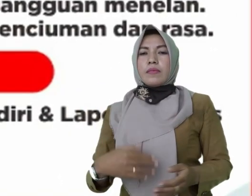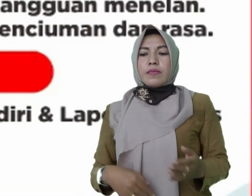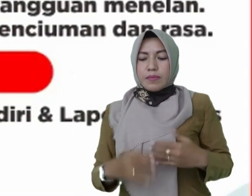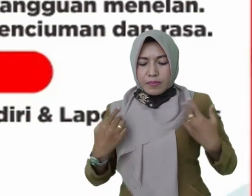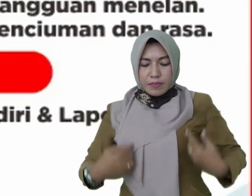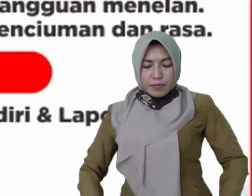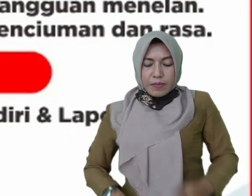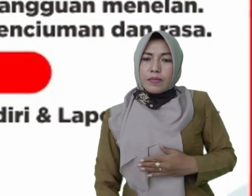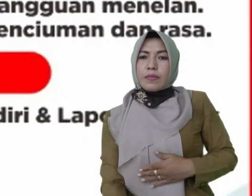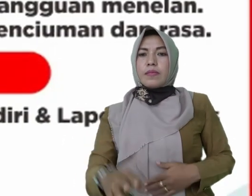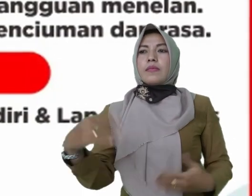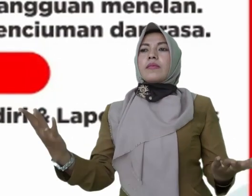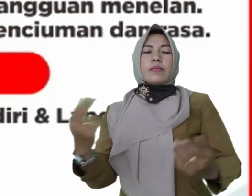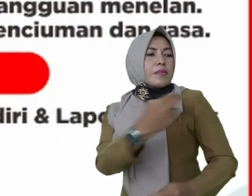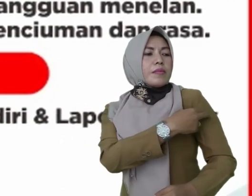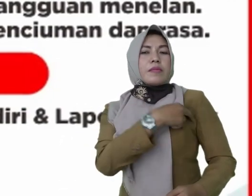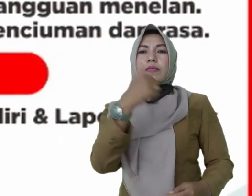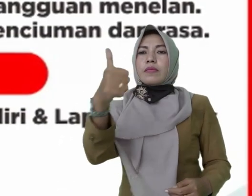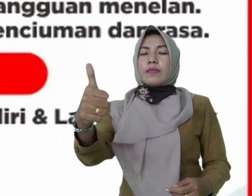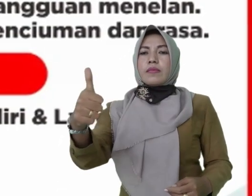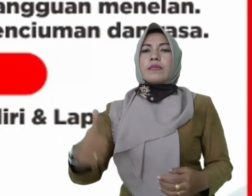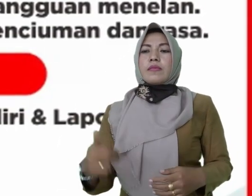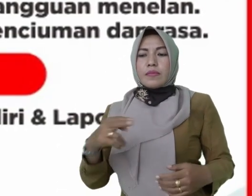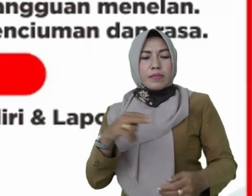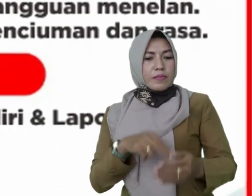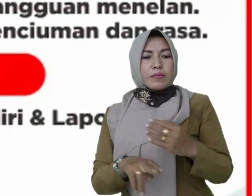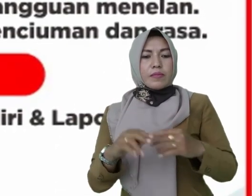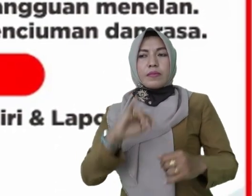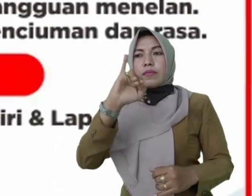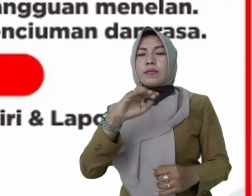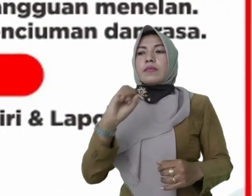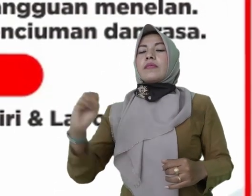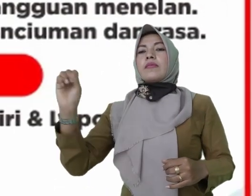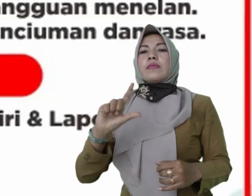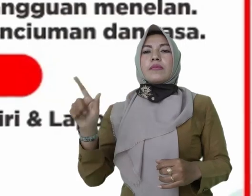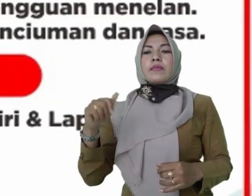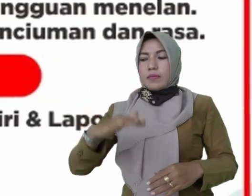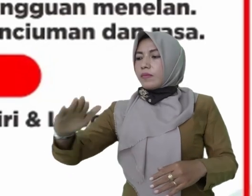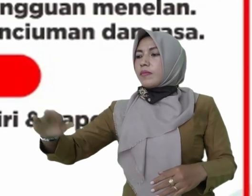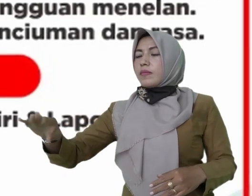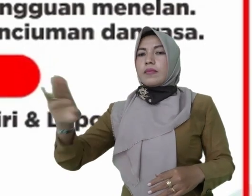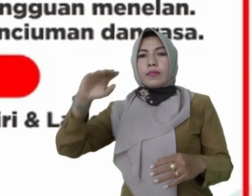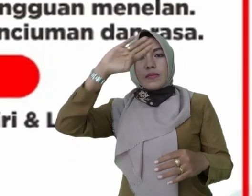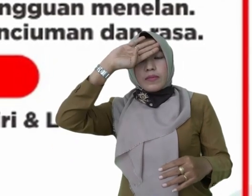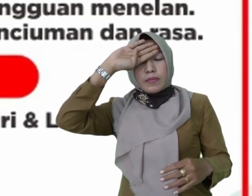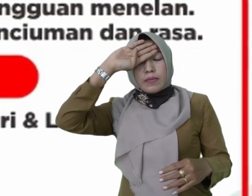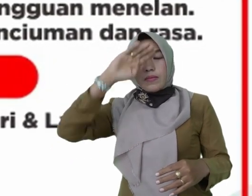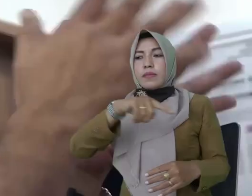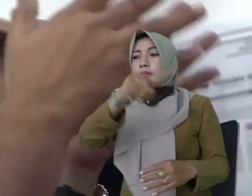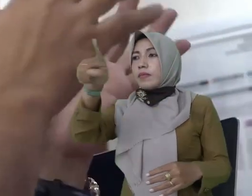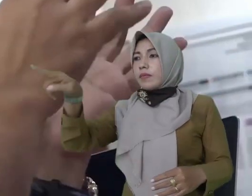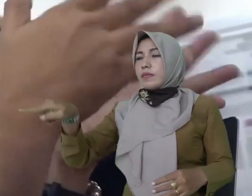atau telepon bidan desa, telepon dokter puskesmas ini datang diperiksa. Diisolasi. Nah, terhadap anak-anak